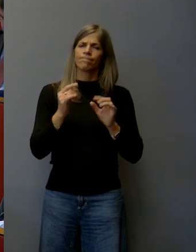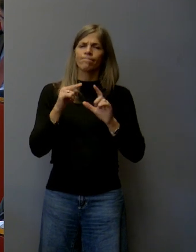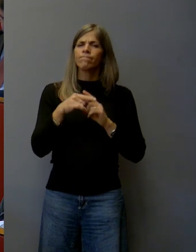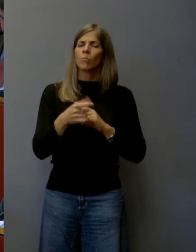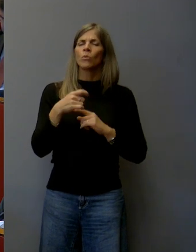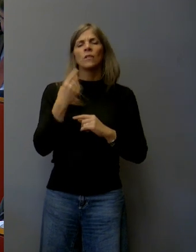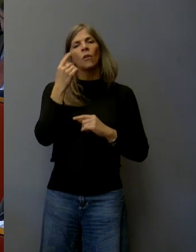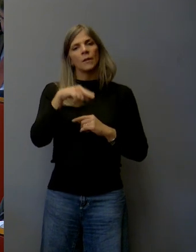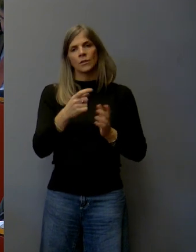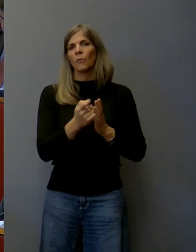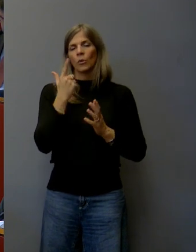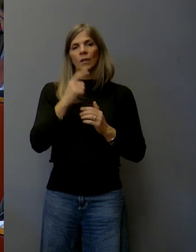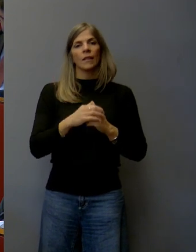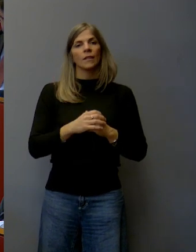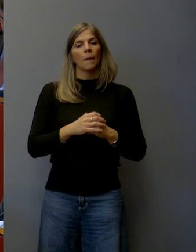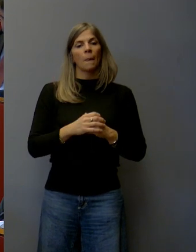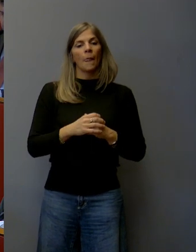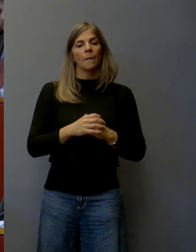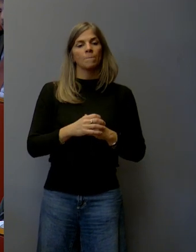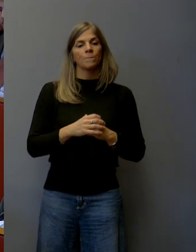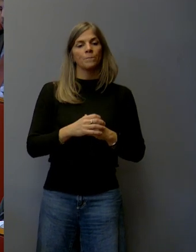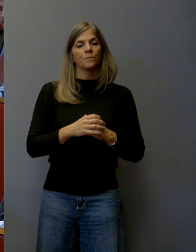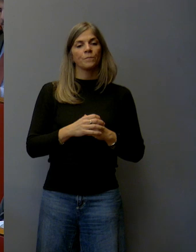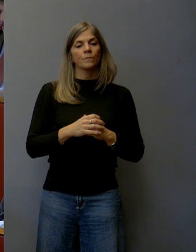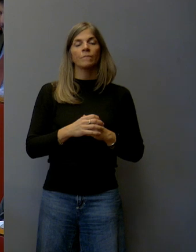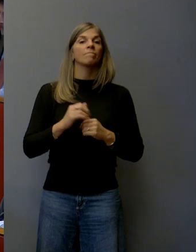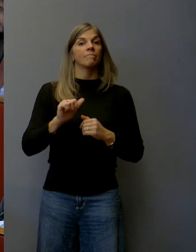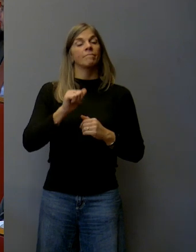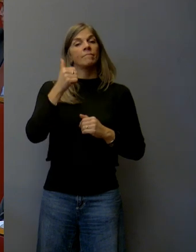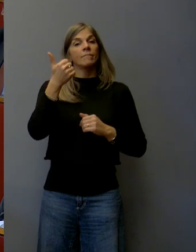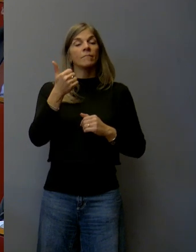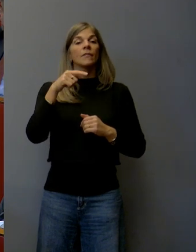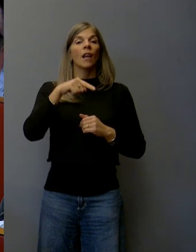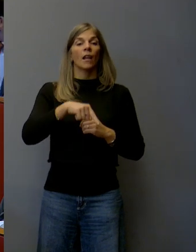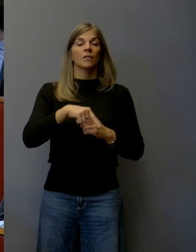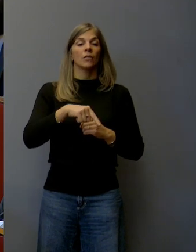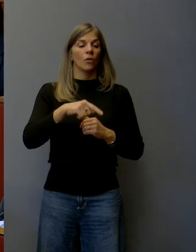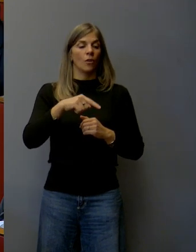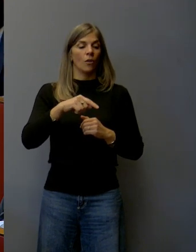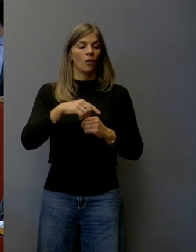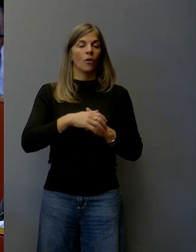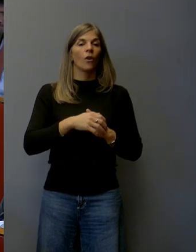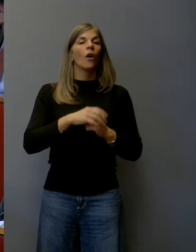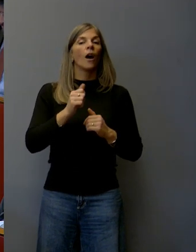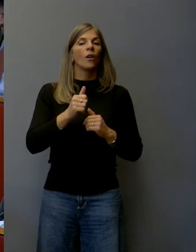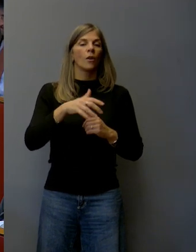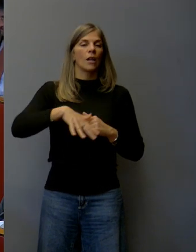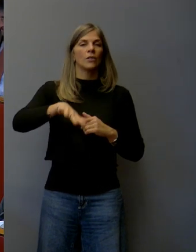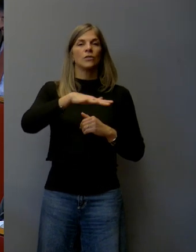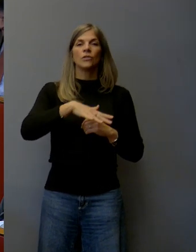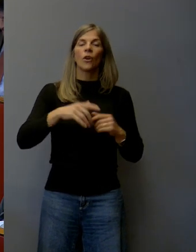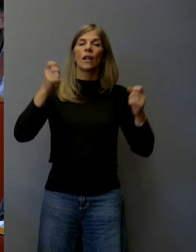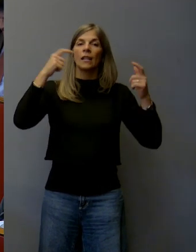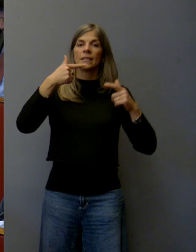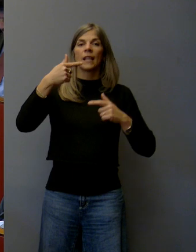particolarmente importante intanto la premessa generale è che su la zona di San Teodoro come ho avuto